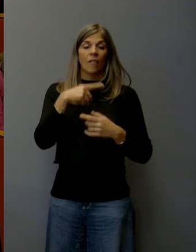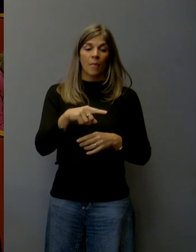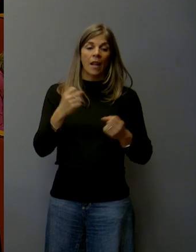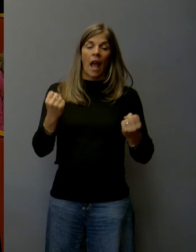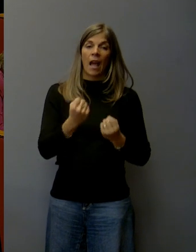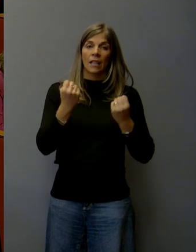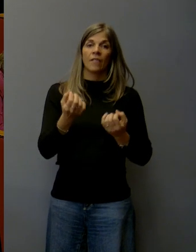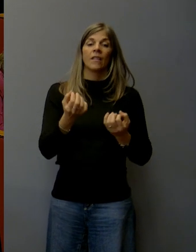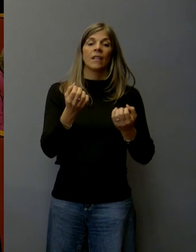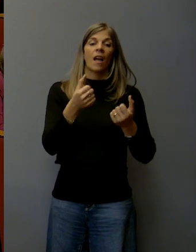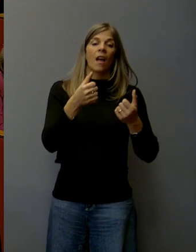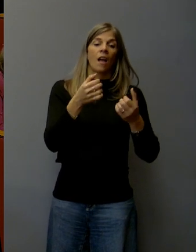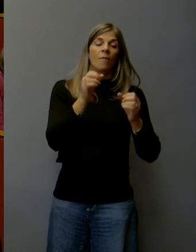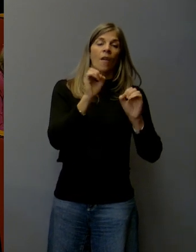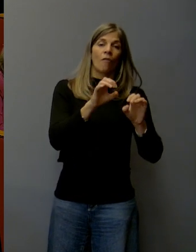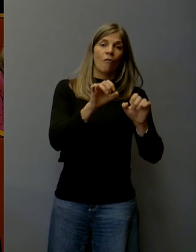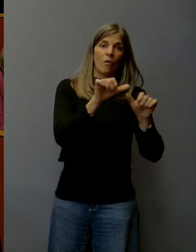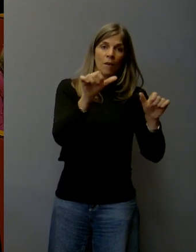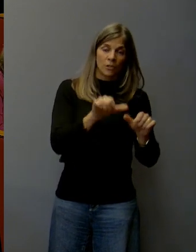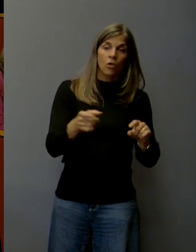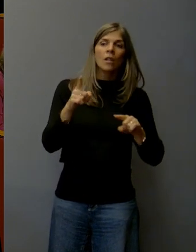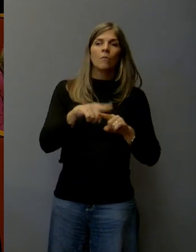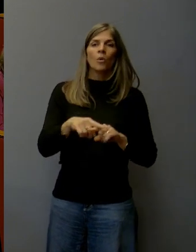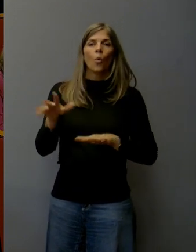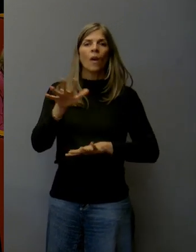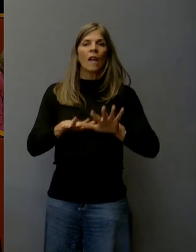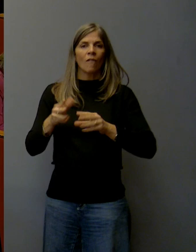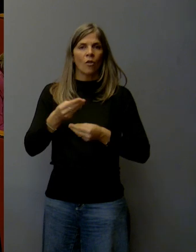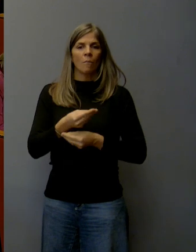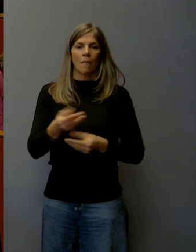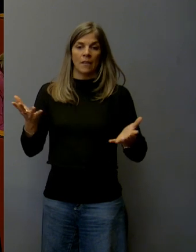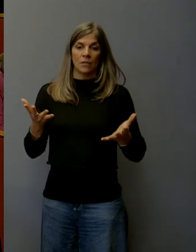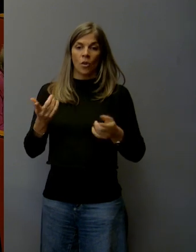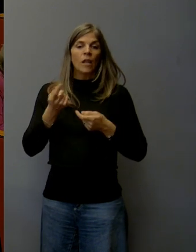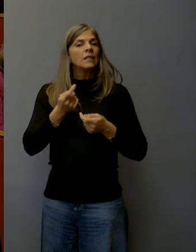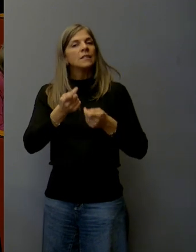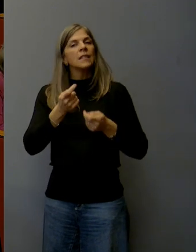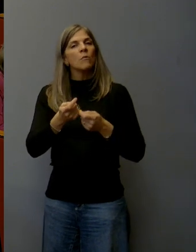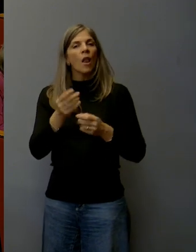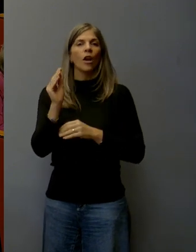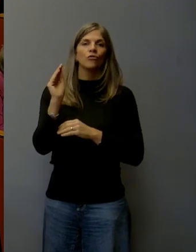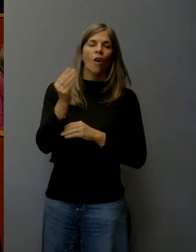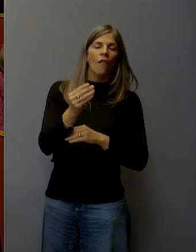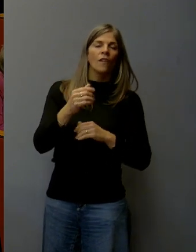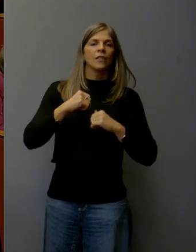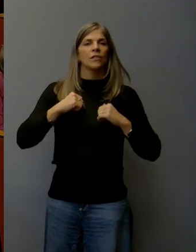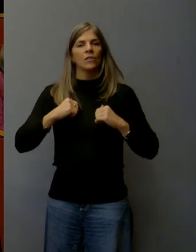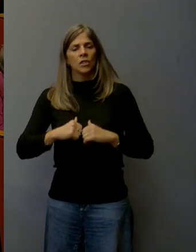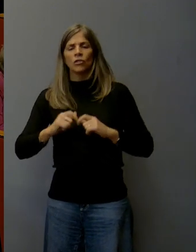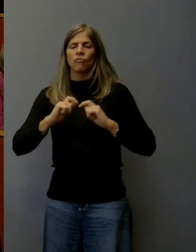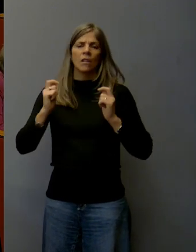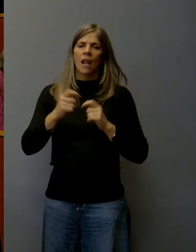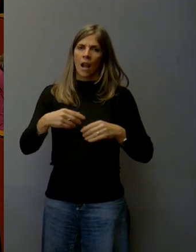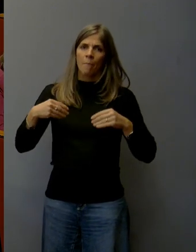e informazione che agevolino la partecipazione dei giovani e dei cittadini in